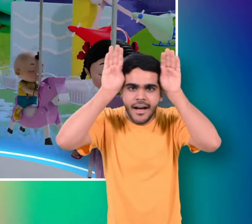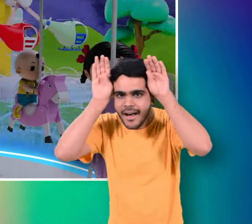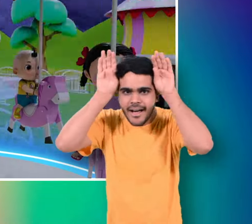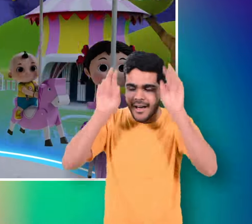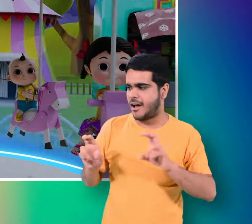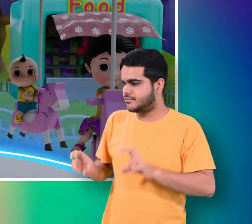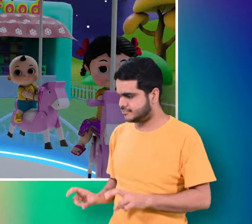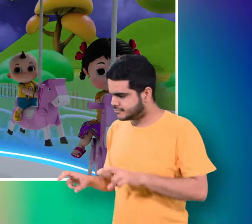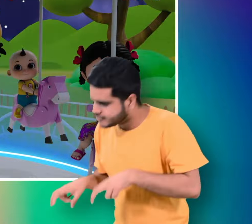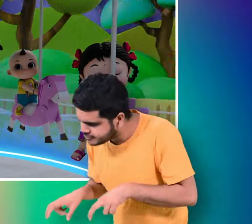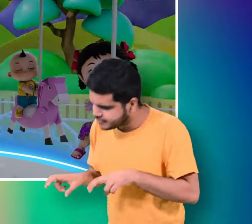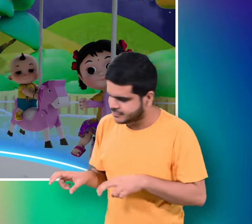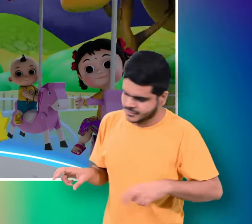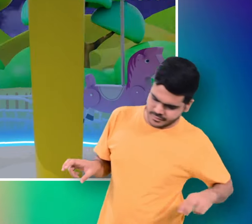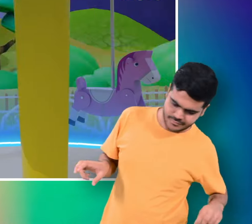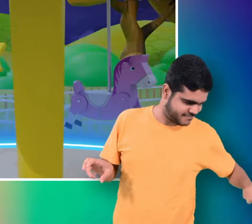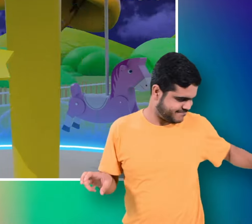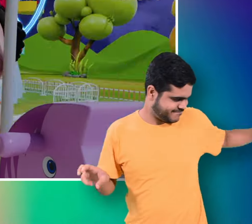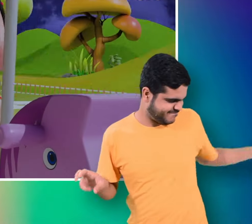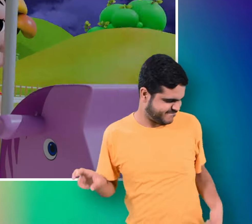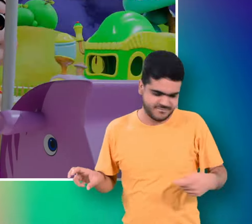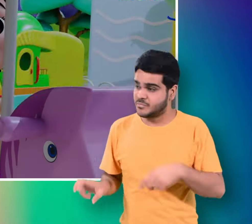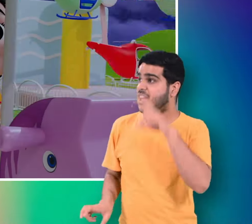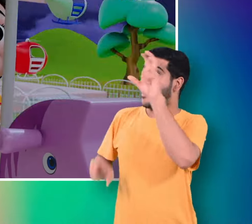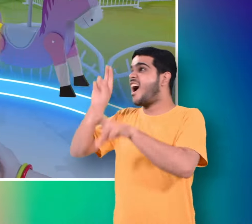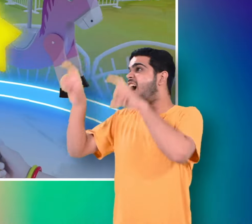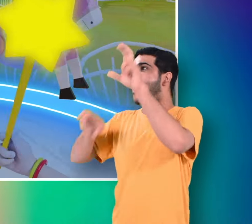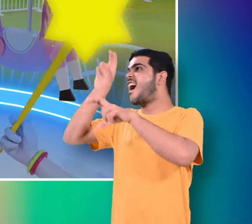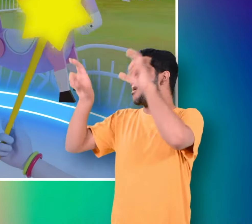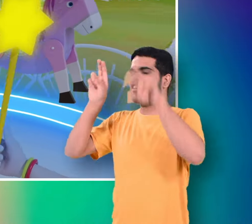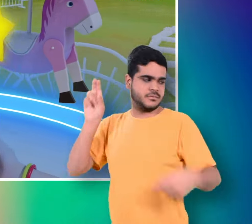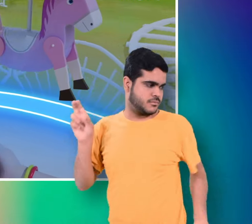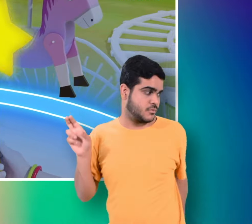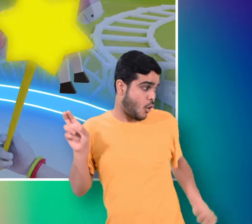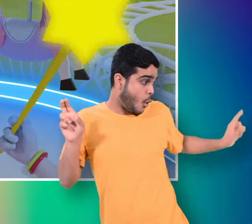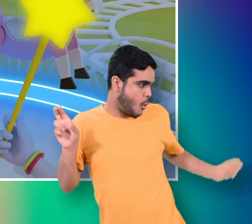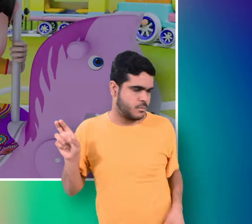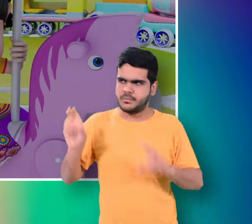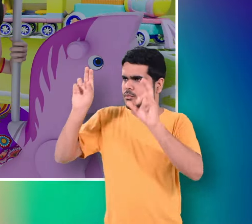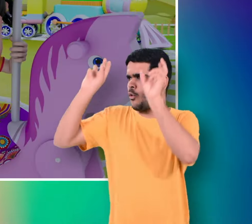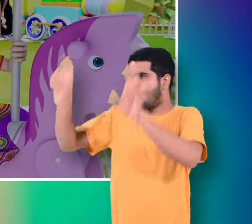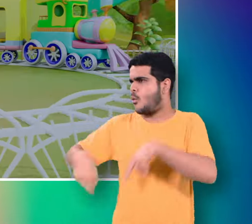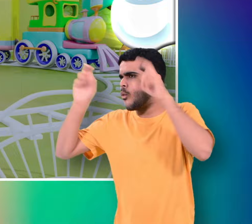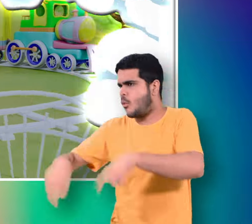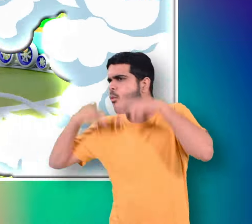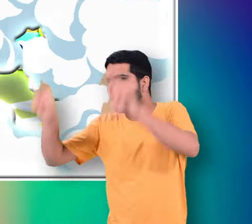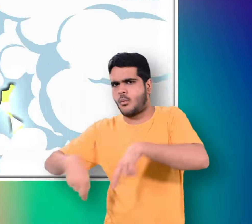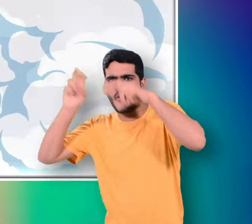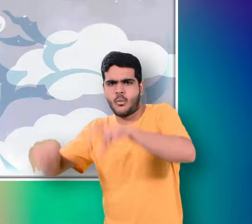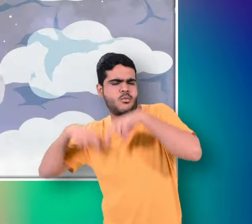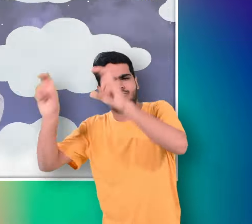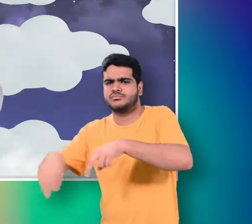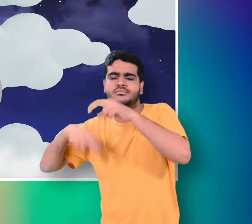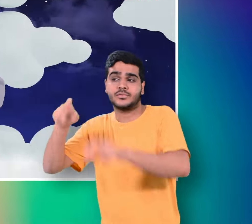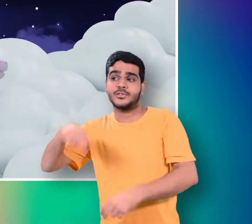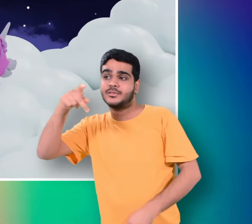काटी पे घोड़ा घोड़े की दुम पे जो मारा हथौड़ा दौड़ा दौड़ा